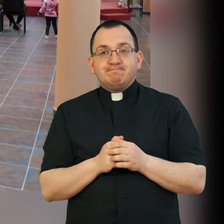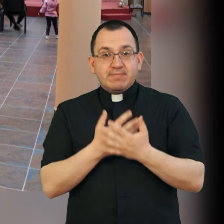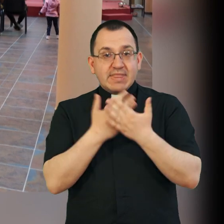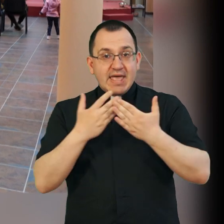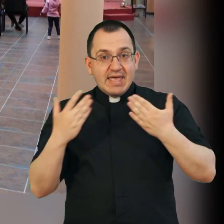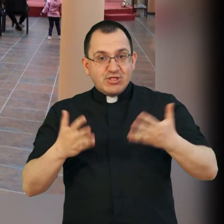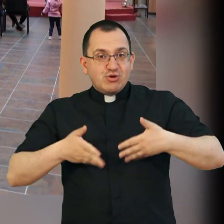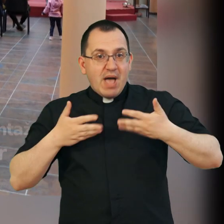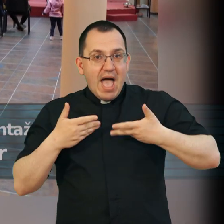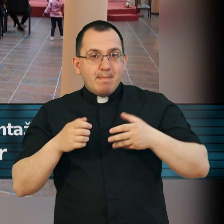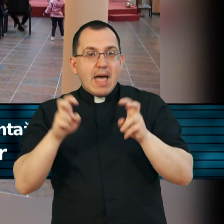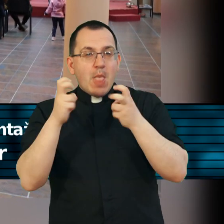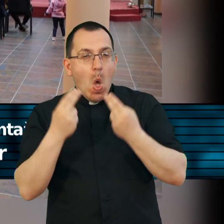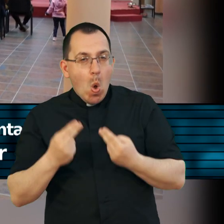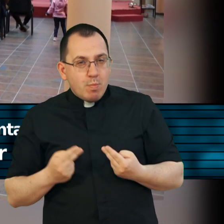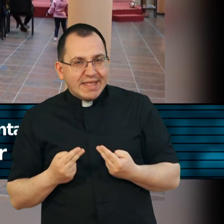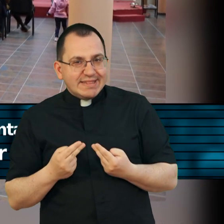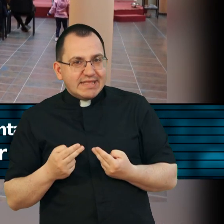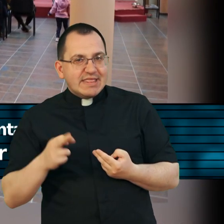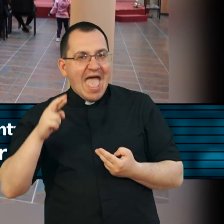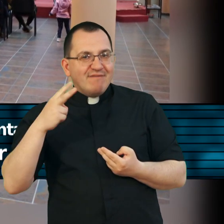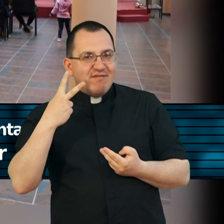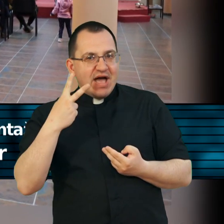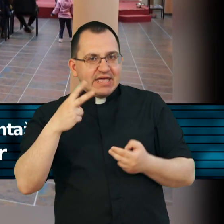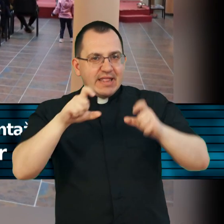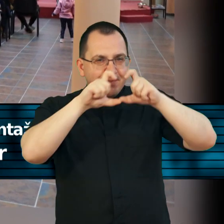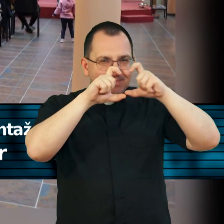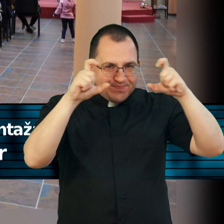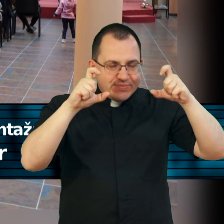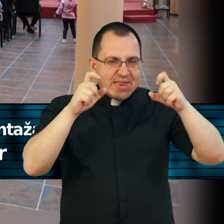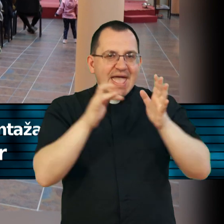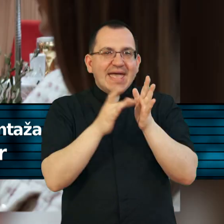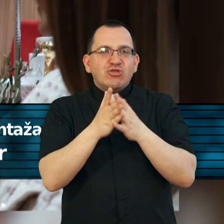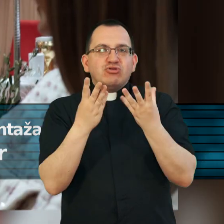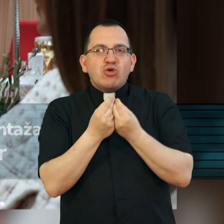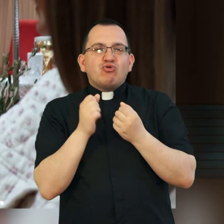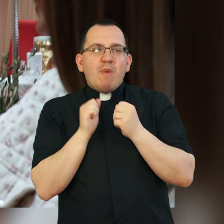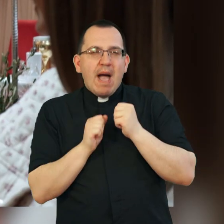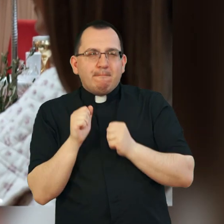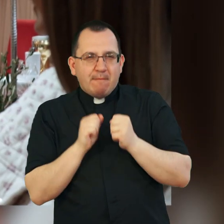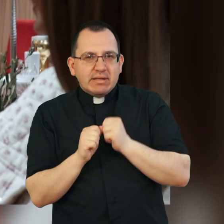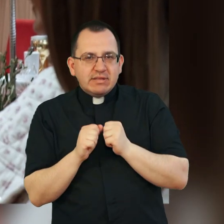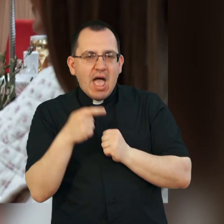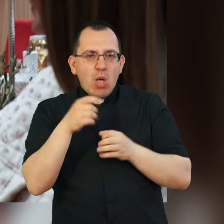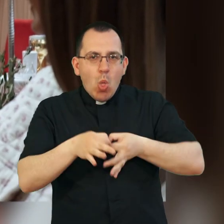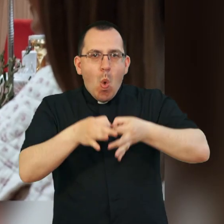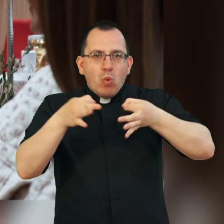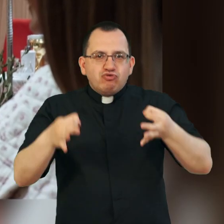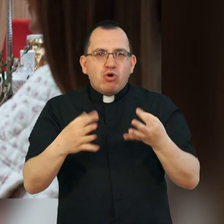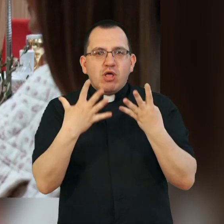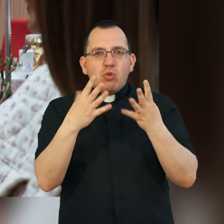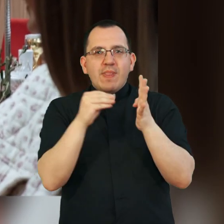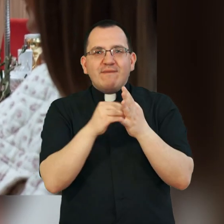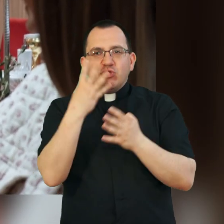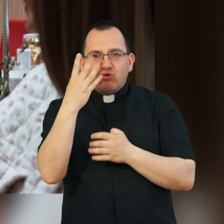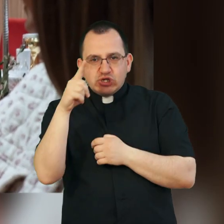Izložba mlade umjetnice Eve Vukine s Isusom u patnji, otvorene u subotu 9. travnja ove godine, samo je jedna u nizu